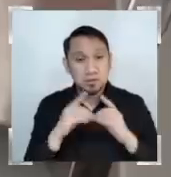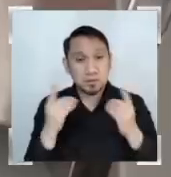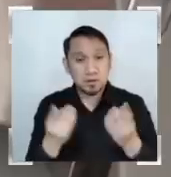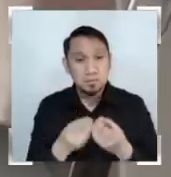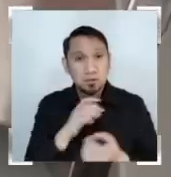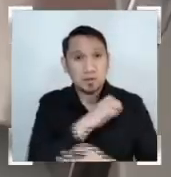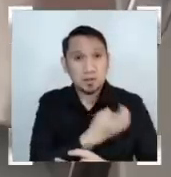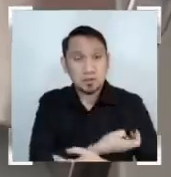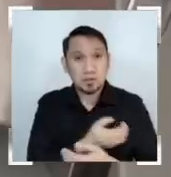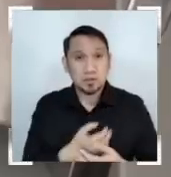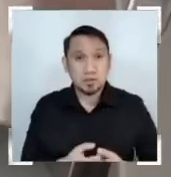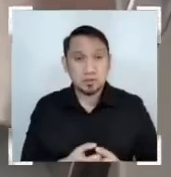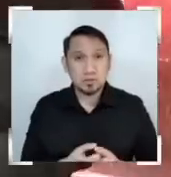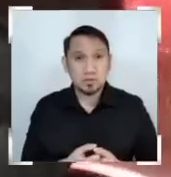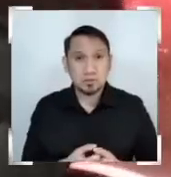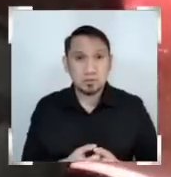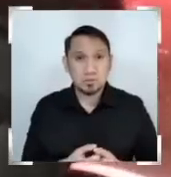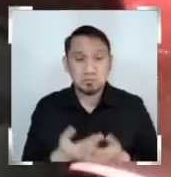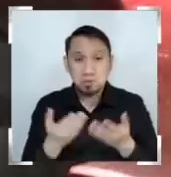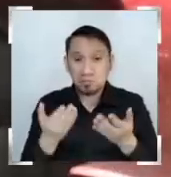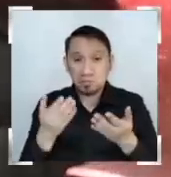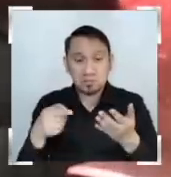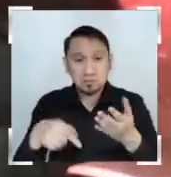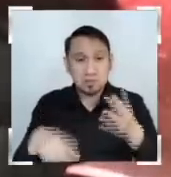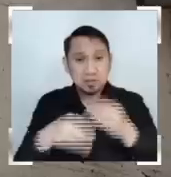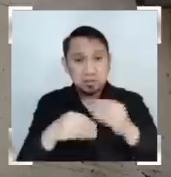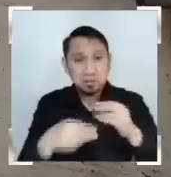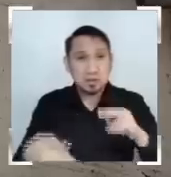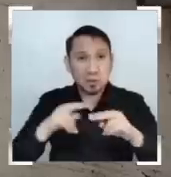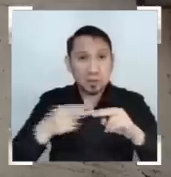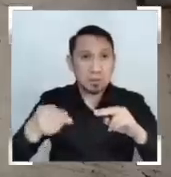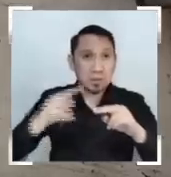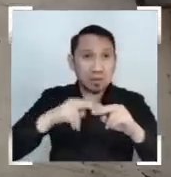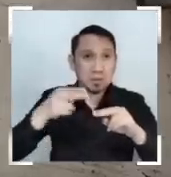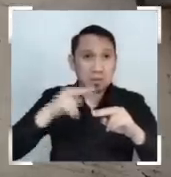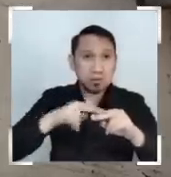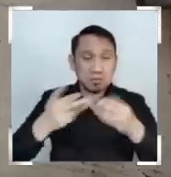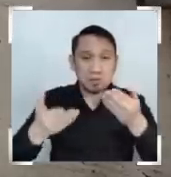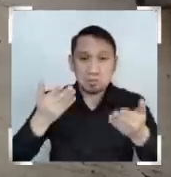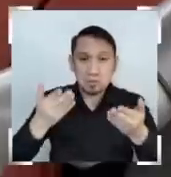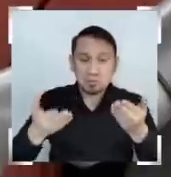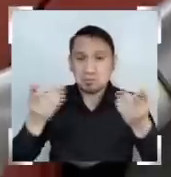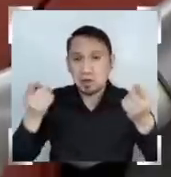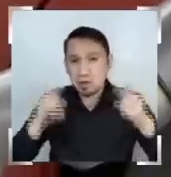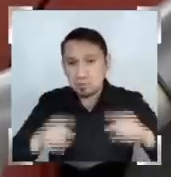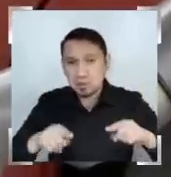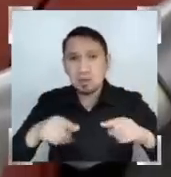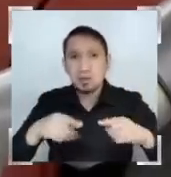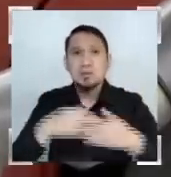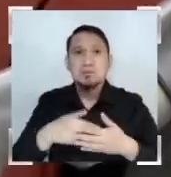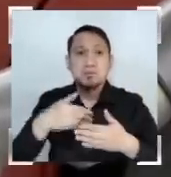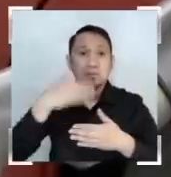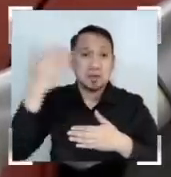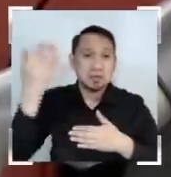Itong tuloy-tuloy na pagtaas, may expectation po tayo na mangyayari sa mga susunod na week. Wala po